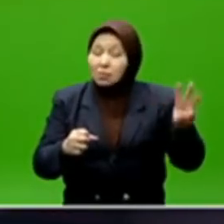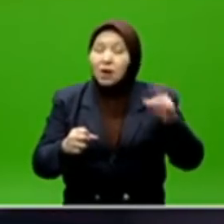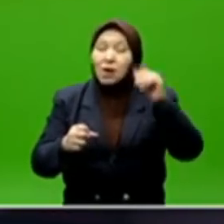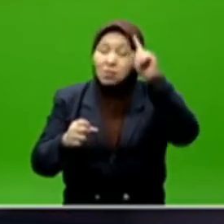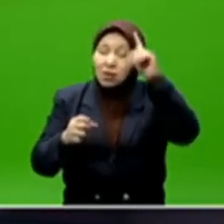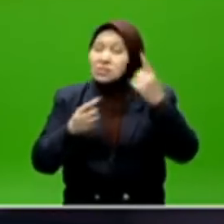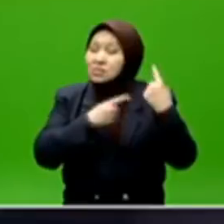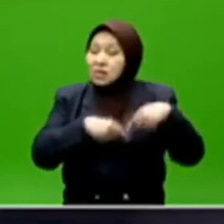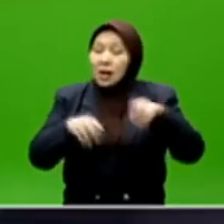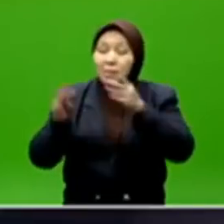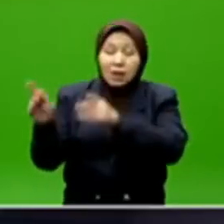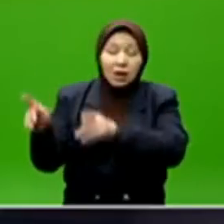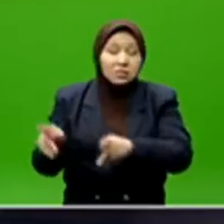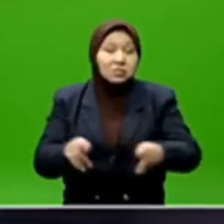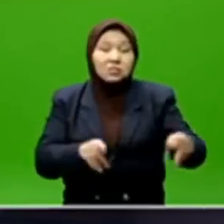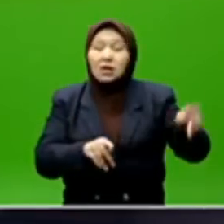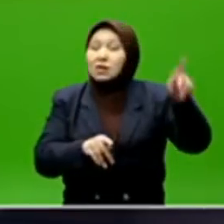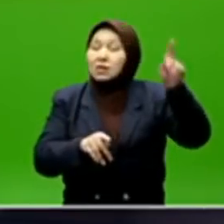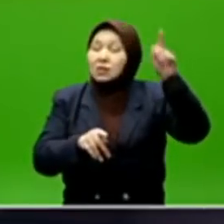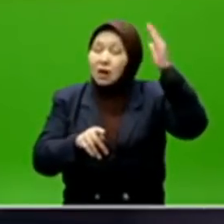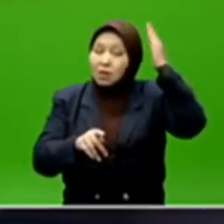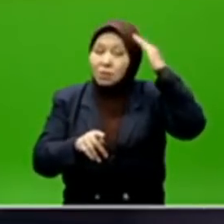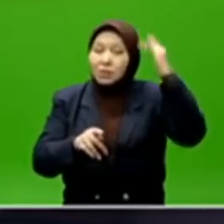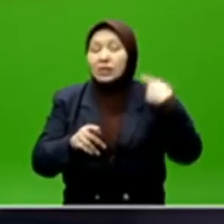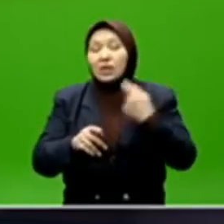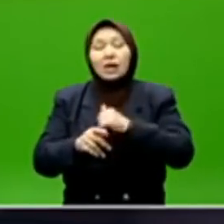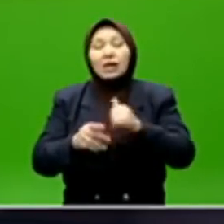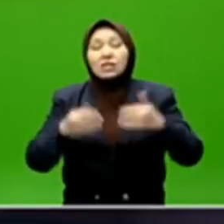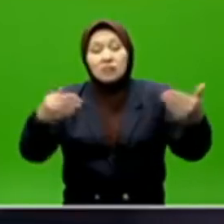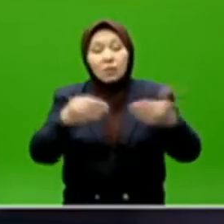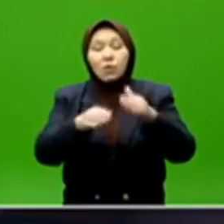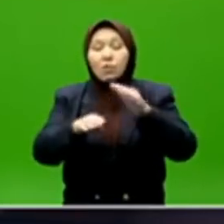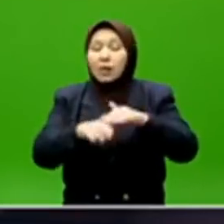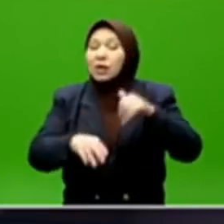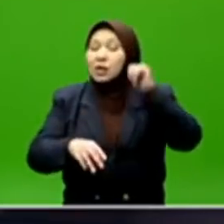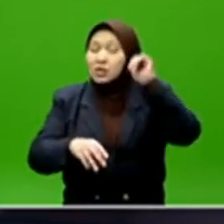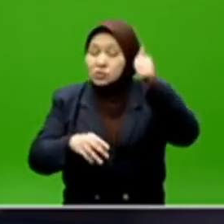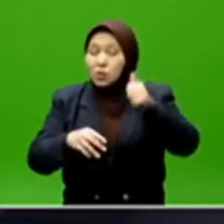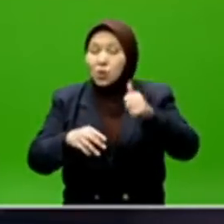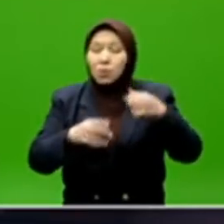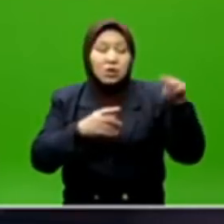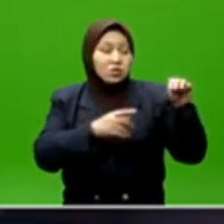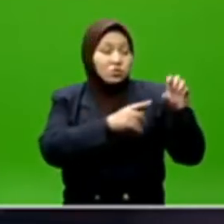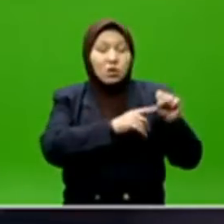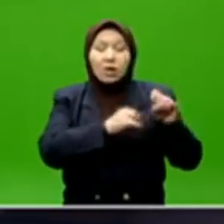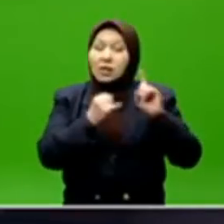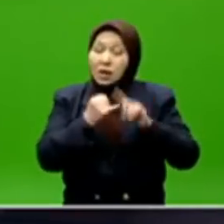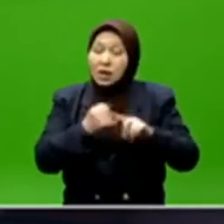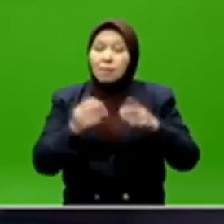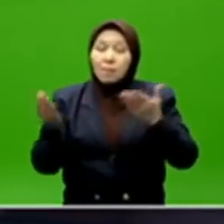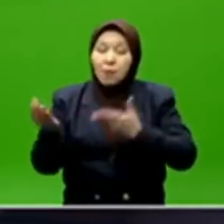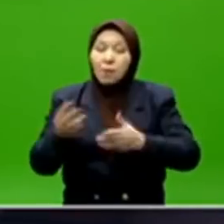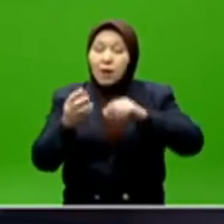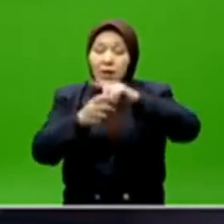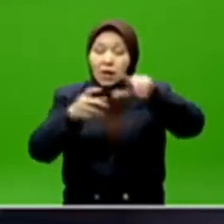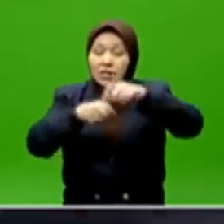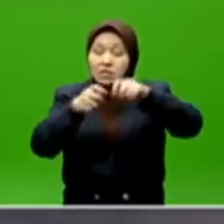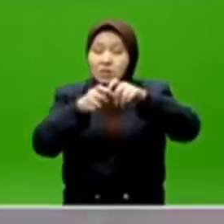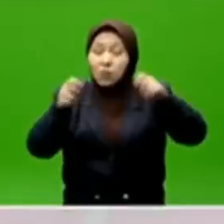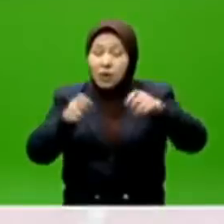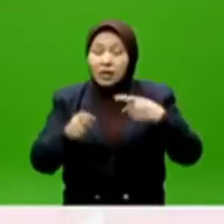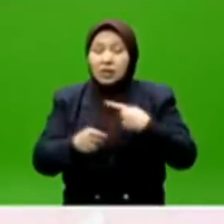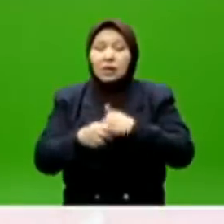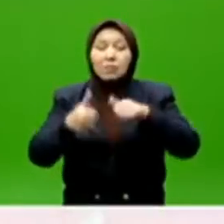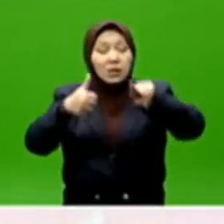sesuatu. Apakah perancangan Allah? Kita akan sambung pada hari esok, halaman yang terakhir, membawa pada resolusi kita pada hari ini. Yang